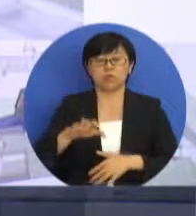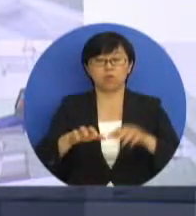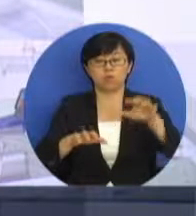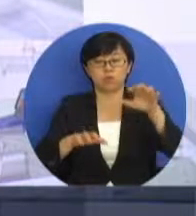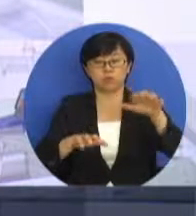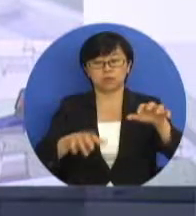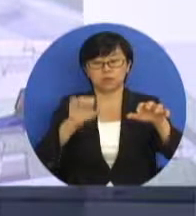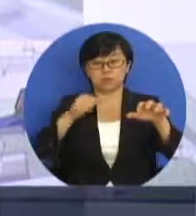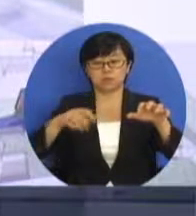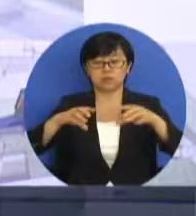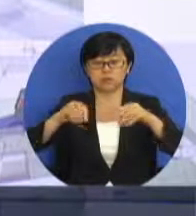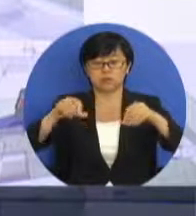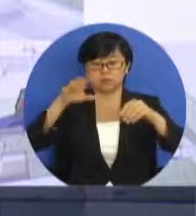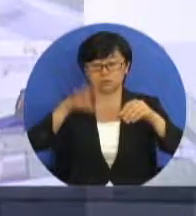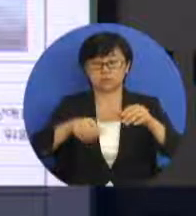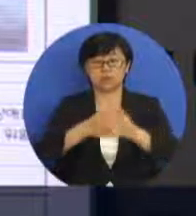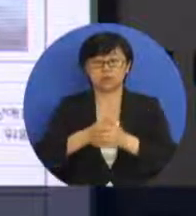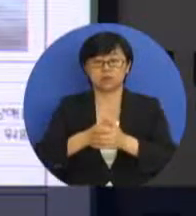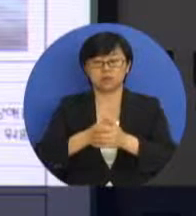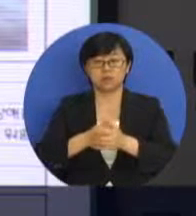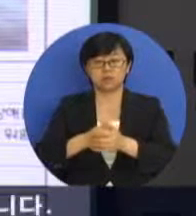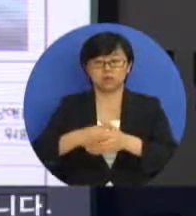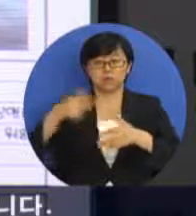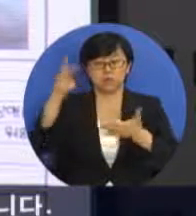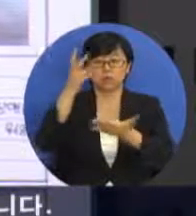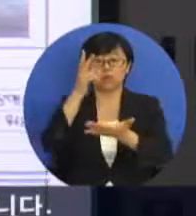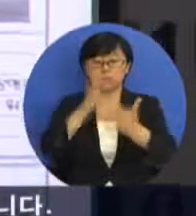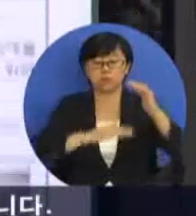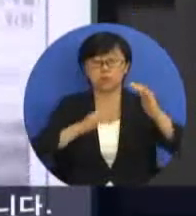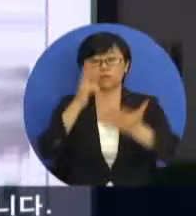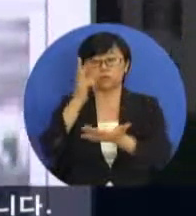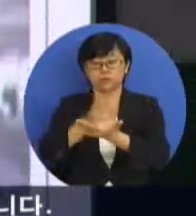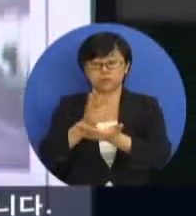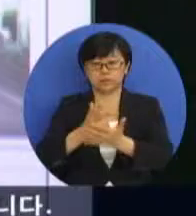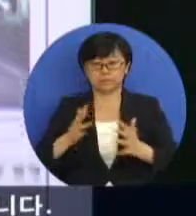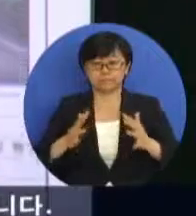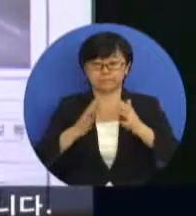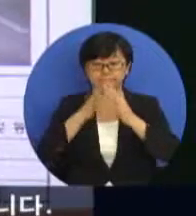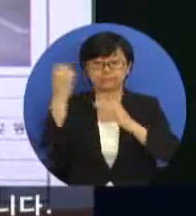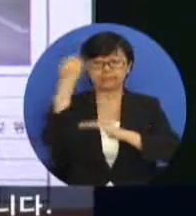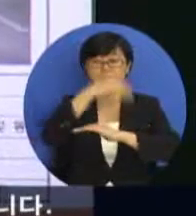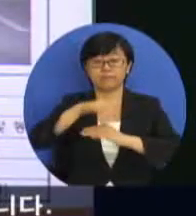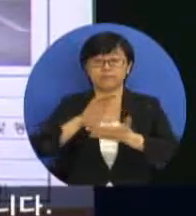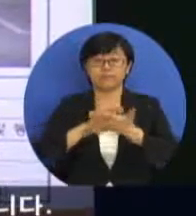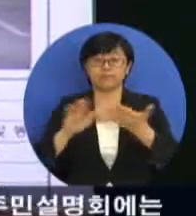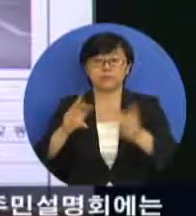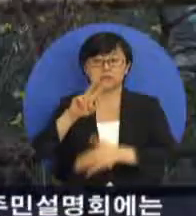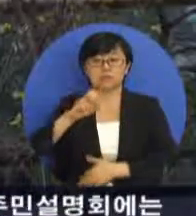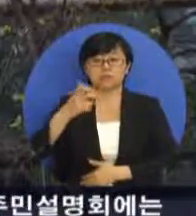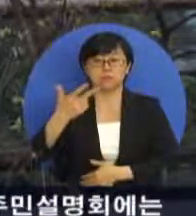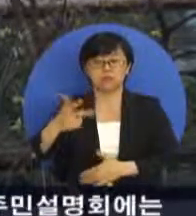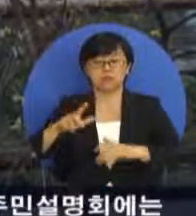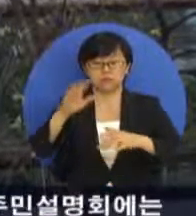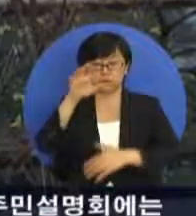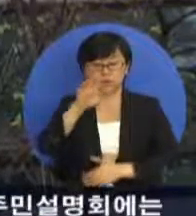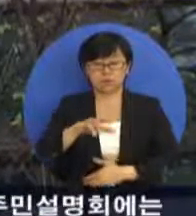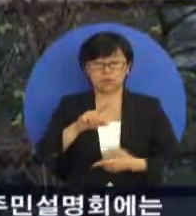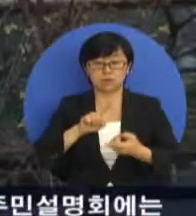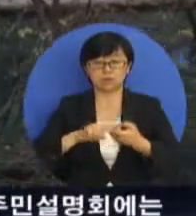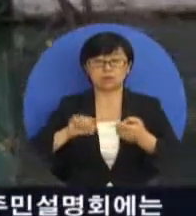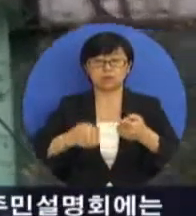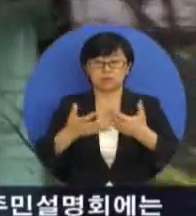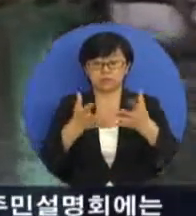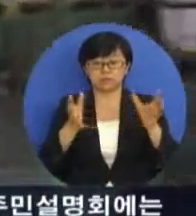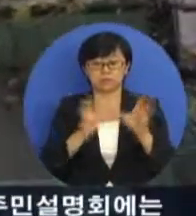삼청동 5-2번지 외 5필지에 삼청동 공용주차장 증개축 공사가 실시될 예정입니다. 지난 27일